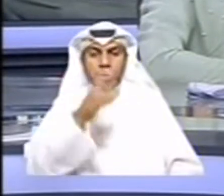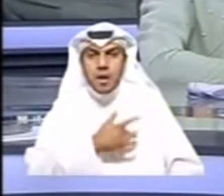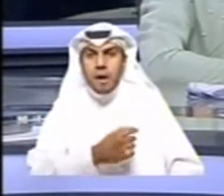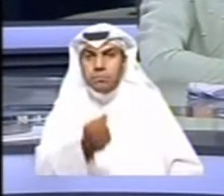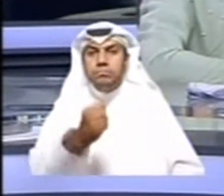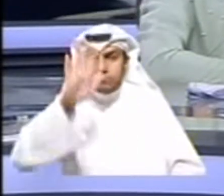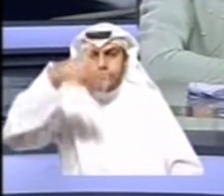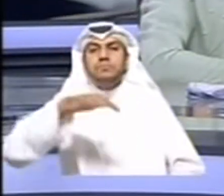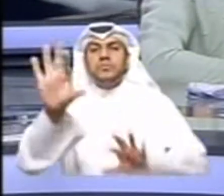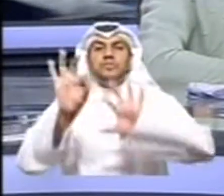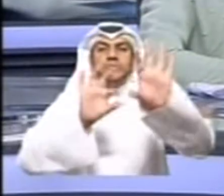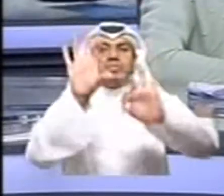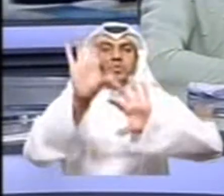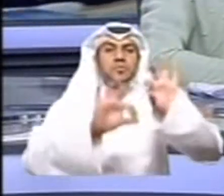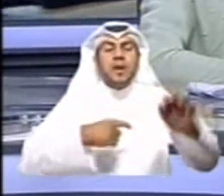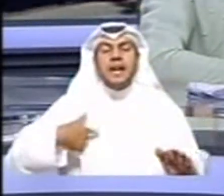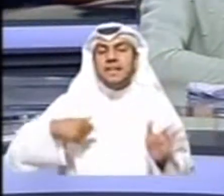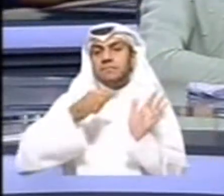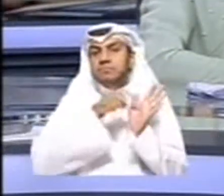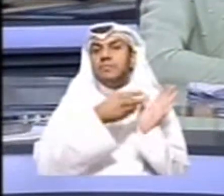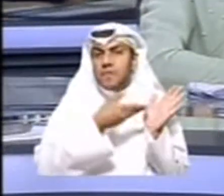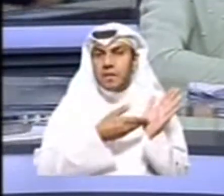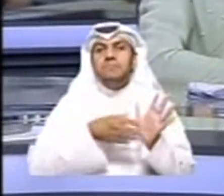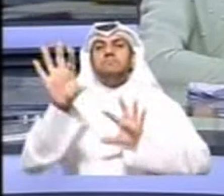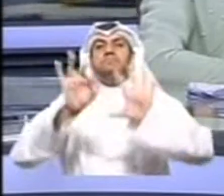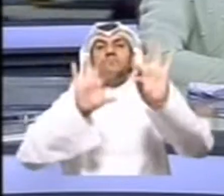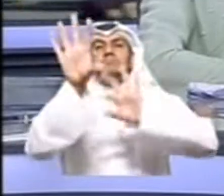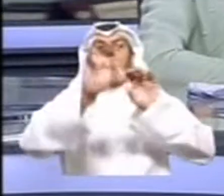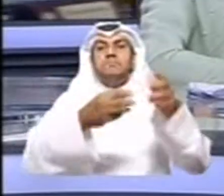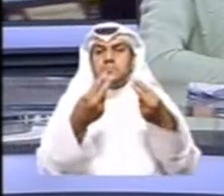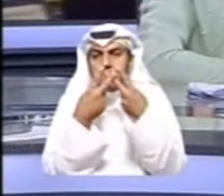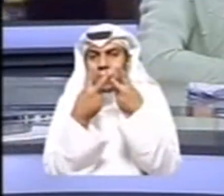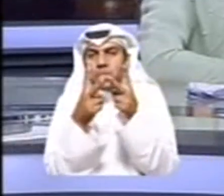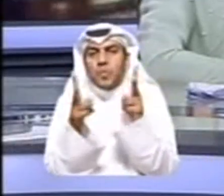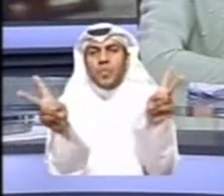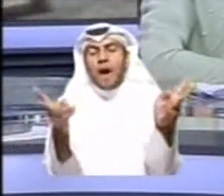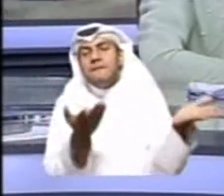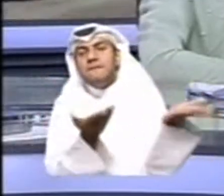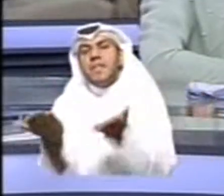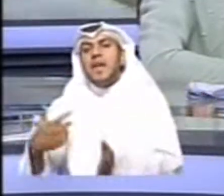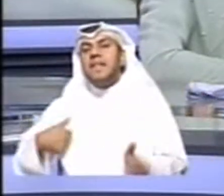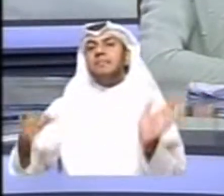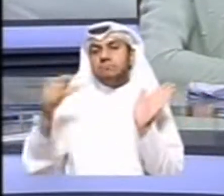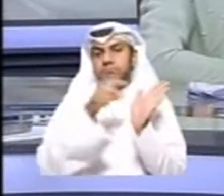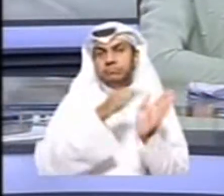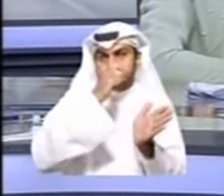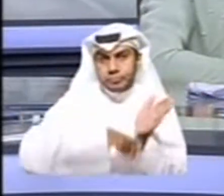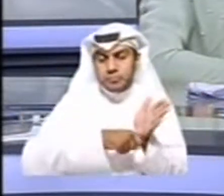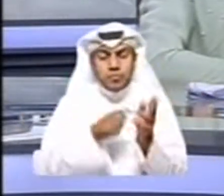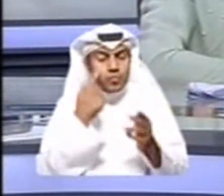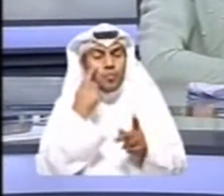مع هذه الحملة راح يؤتي ثمارة بإذن الله من خلال إشرافهم على العملية التدريبية النوعية، ومن